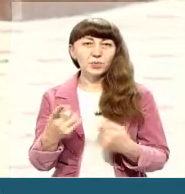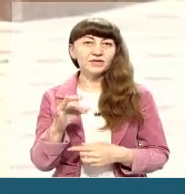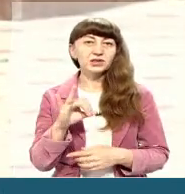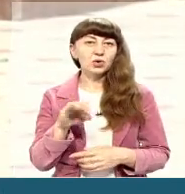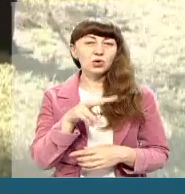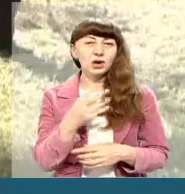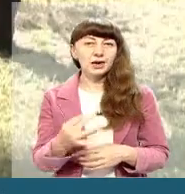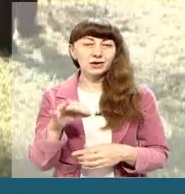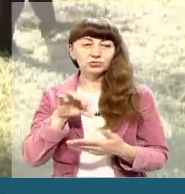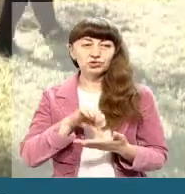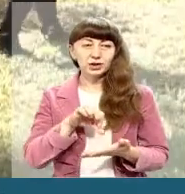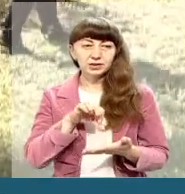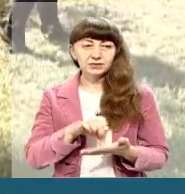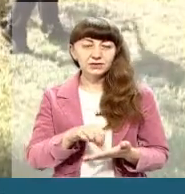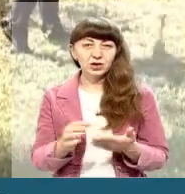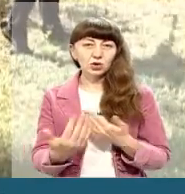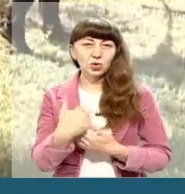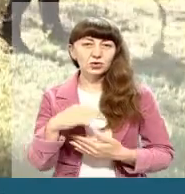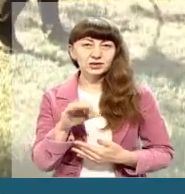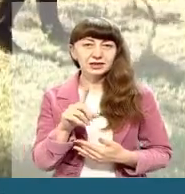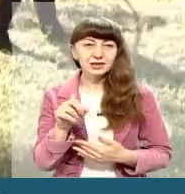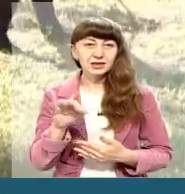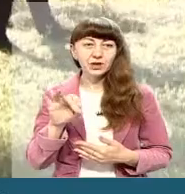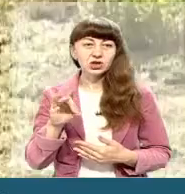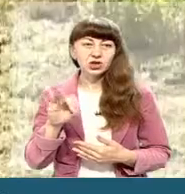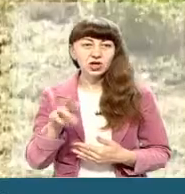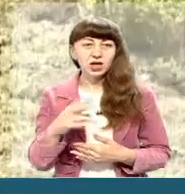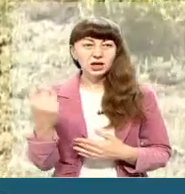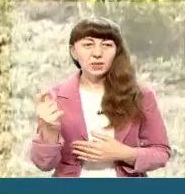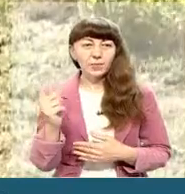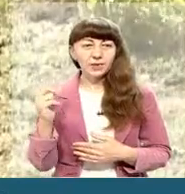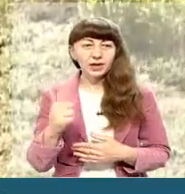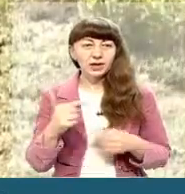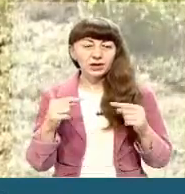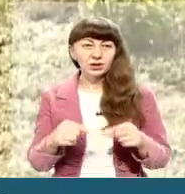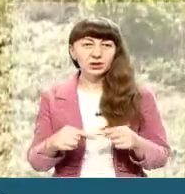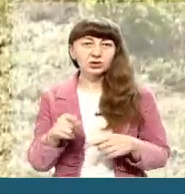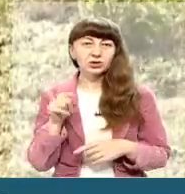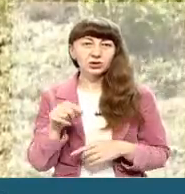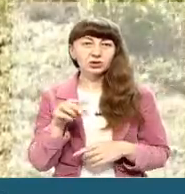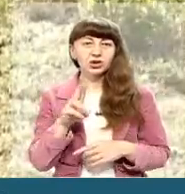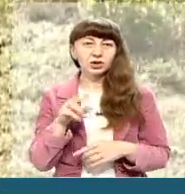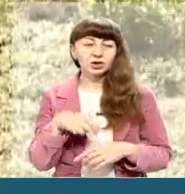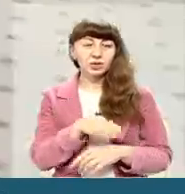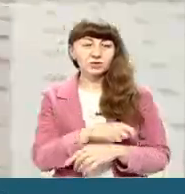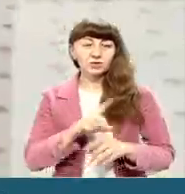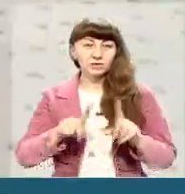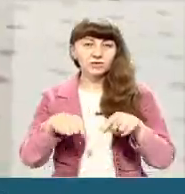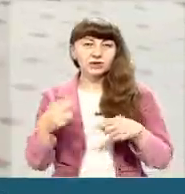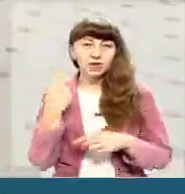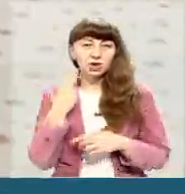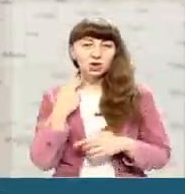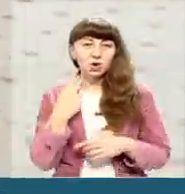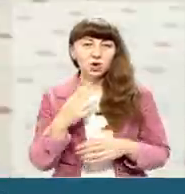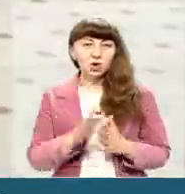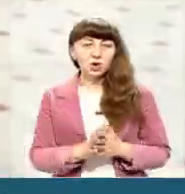башқұрт елінен келген қонақтар да атсалысты. Олар баба рухына мінәжат ету үшін 1000 шақырымға жуық жол жүрген. Ежелден тұрмысында, тілінде,